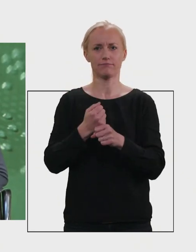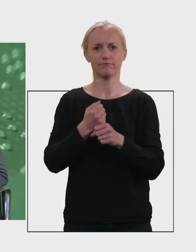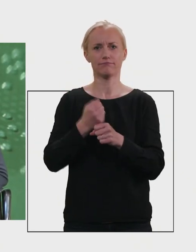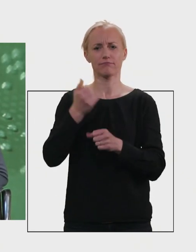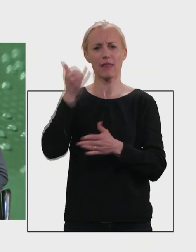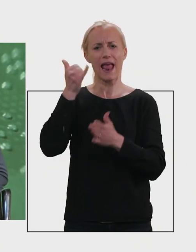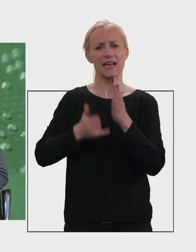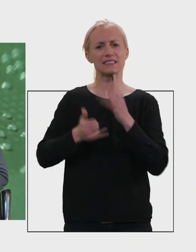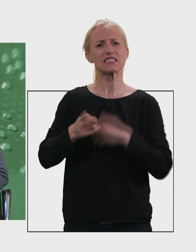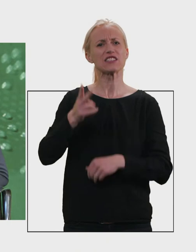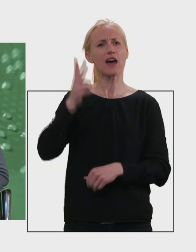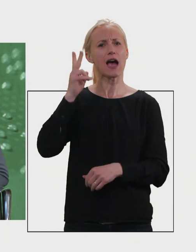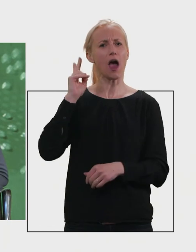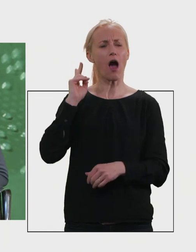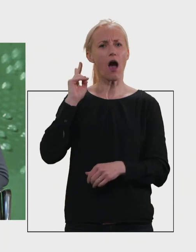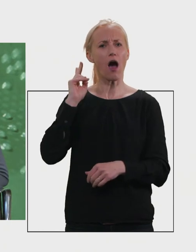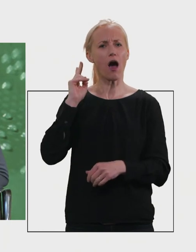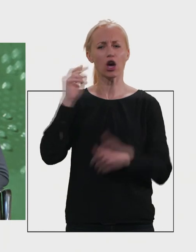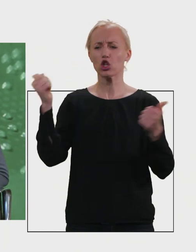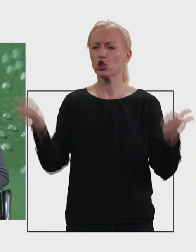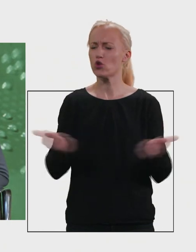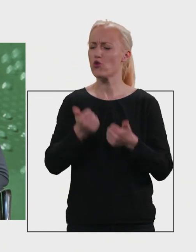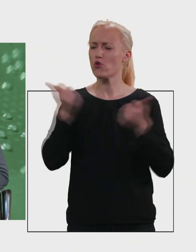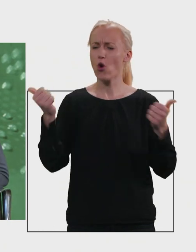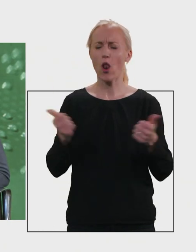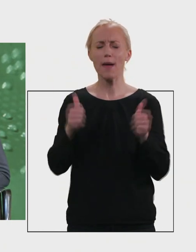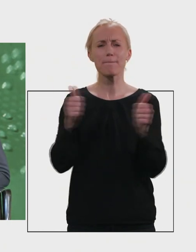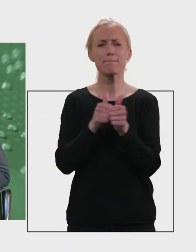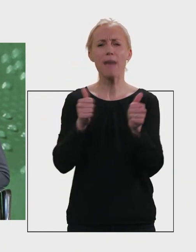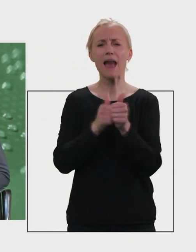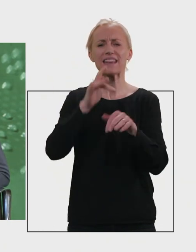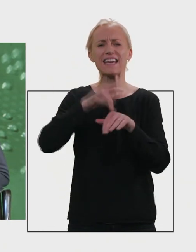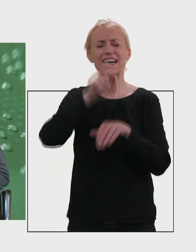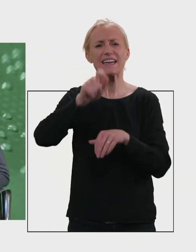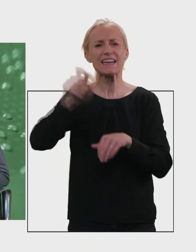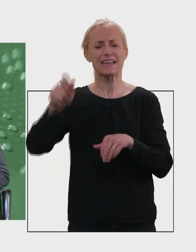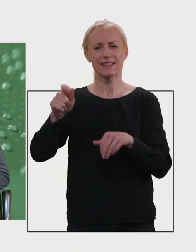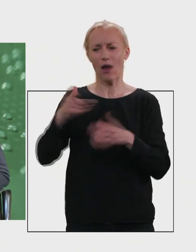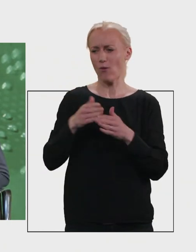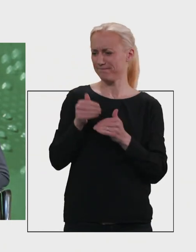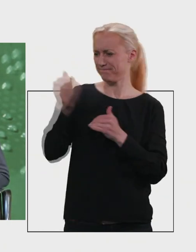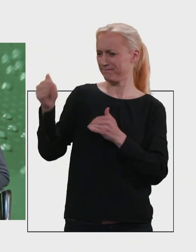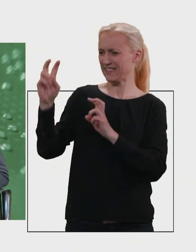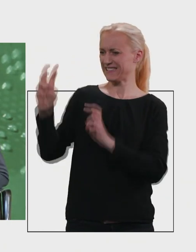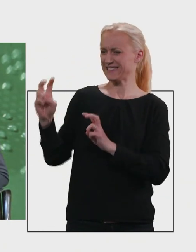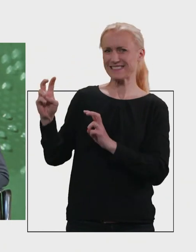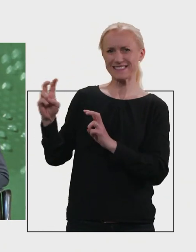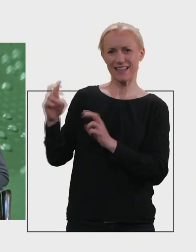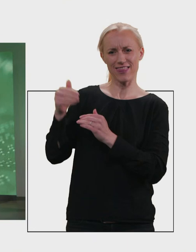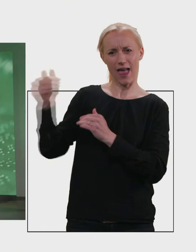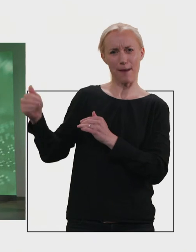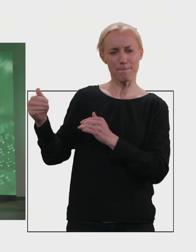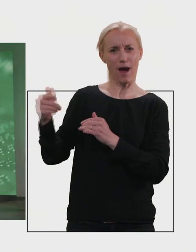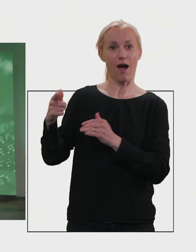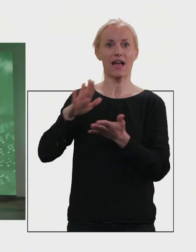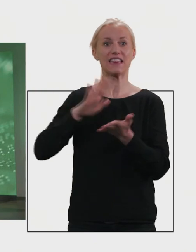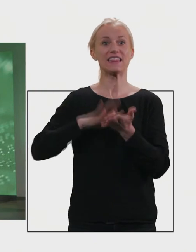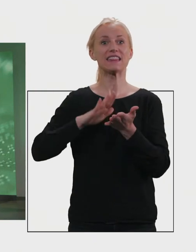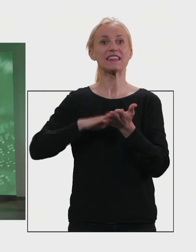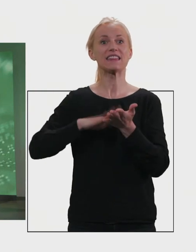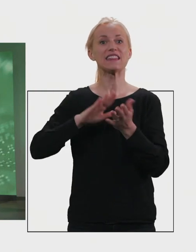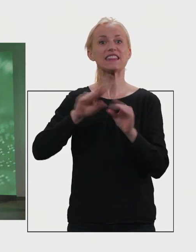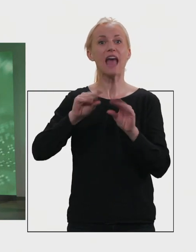vergangenen 2 Jahren mit ganz tollen Partnerinnen, unter anderem meiner Sitznachbarin, das TAS-Buch vom Kloster